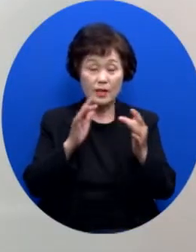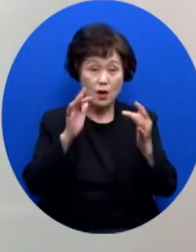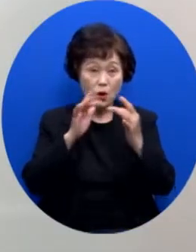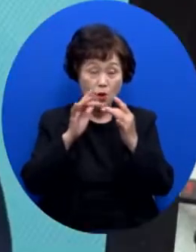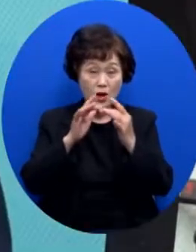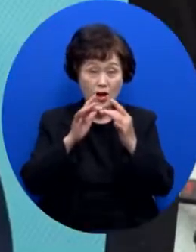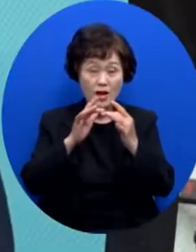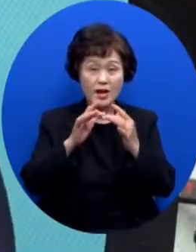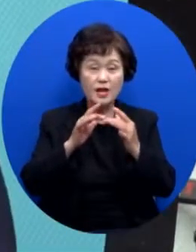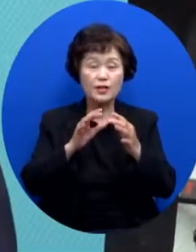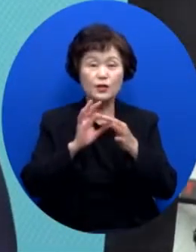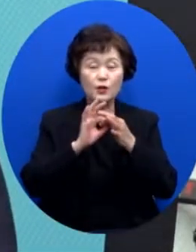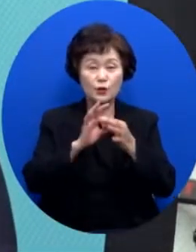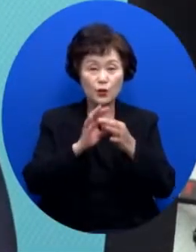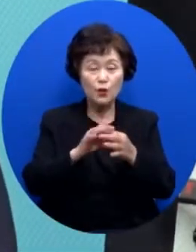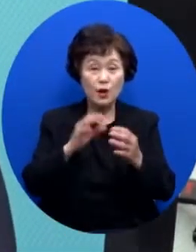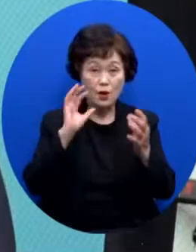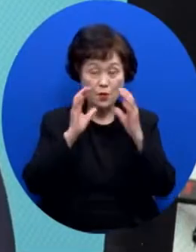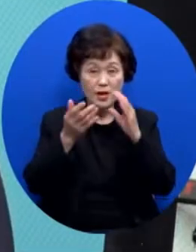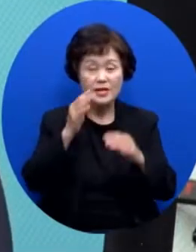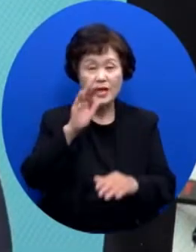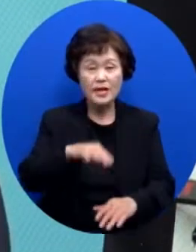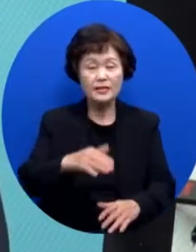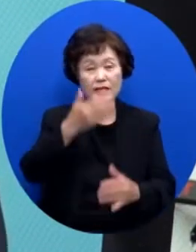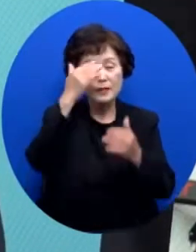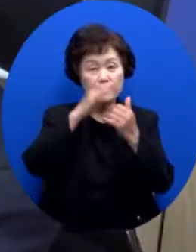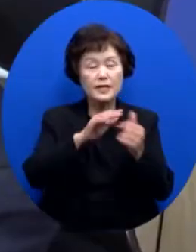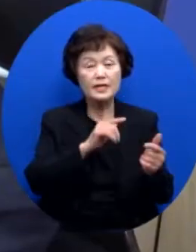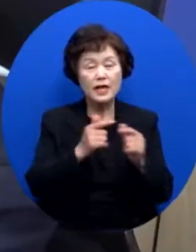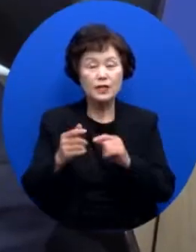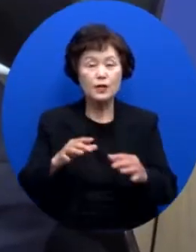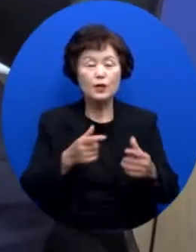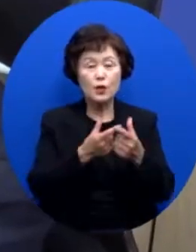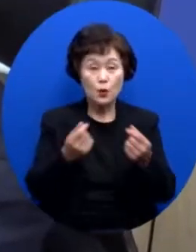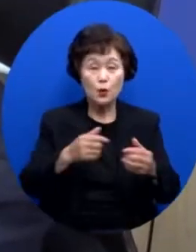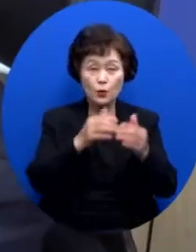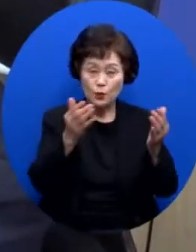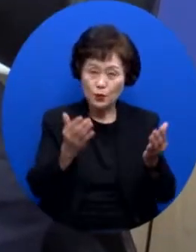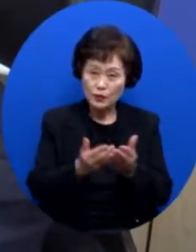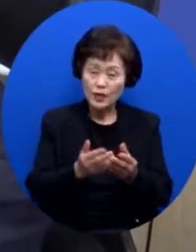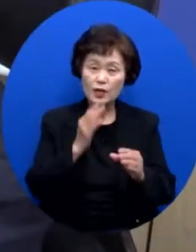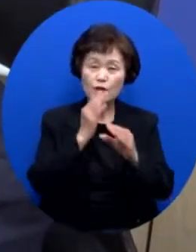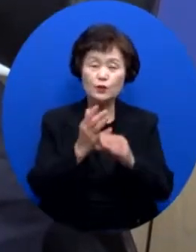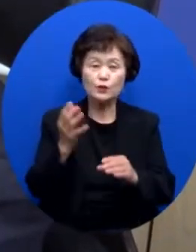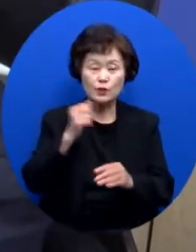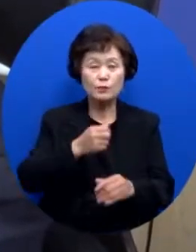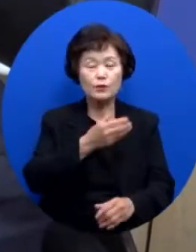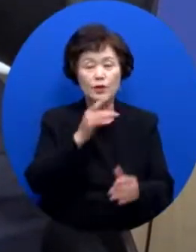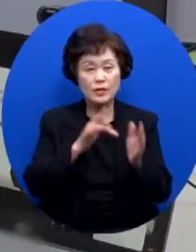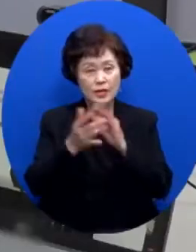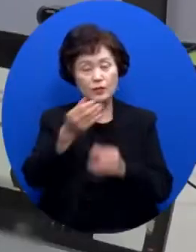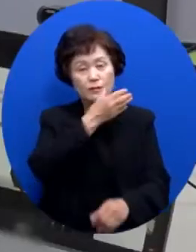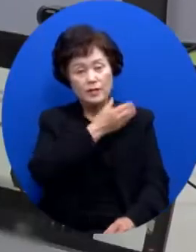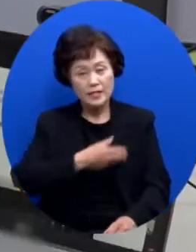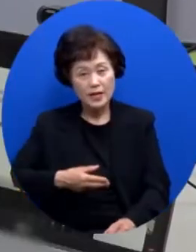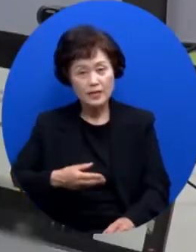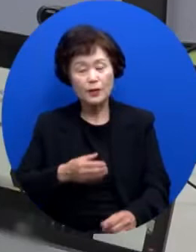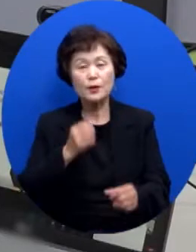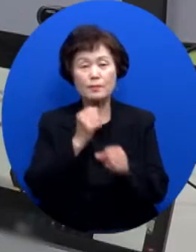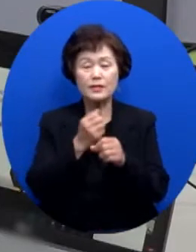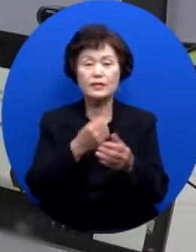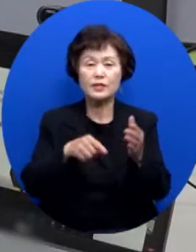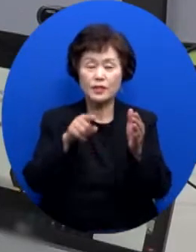콘퍼런스 는 다음 세대를 공동체의 중심에서 예수님의 제자로 양육하기 위한 교육 생태계의 변화를 살펴보고